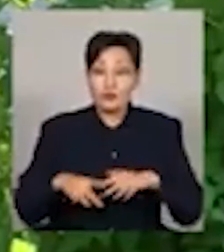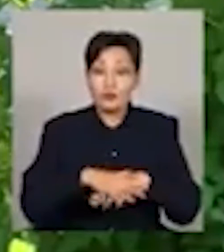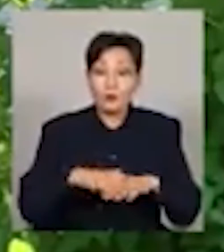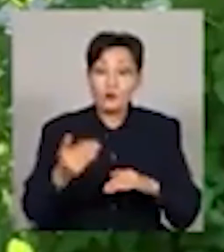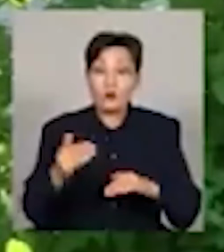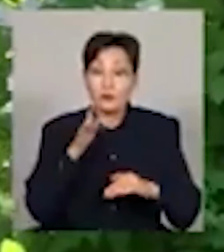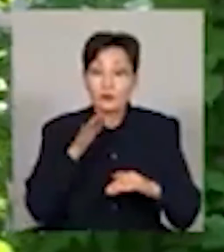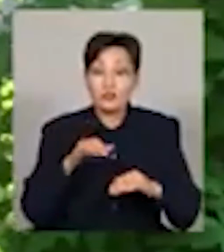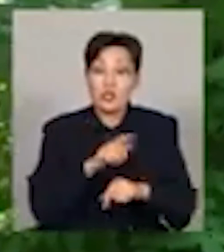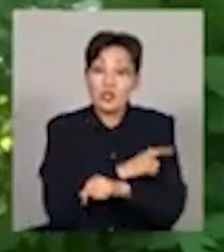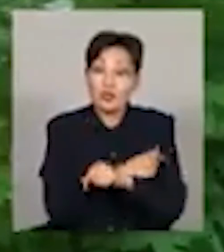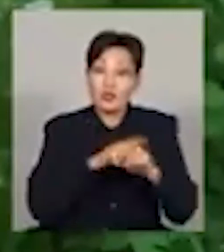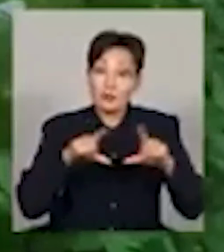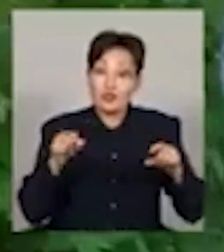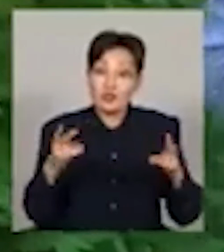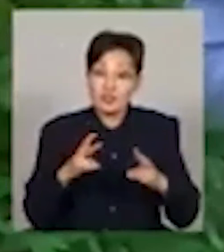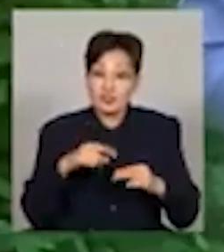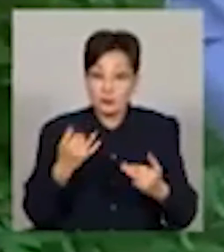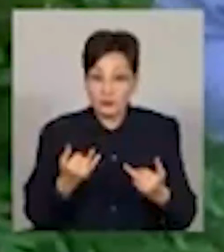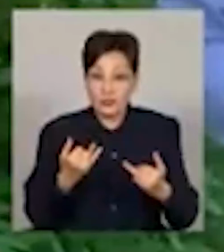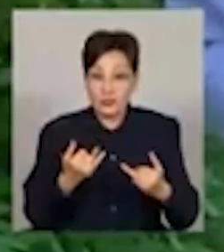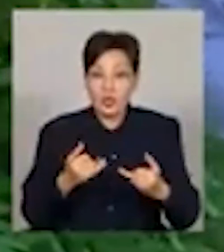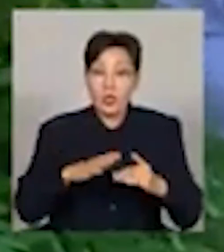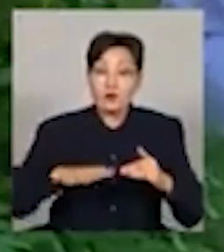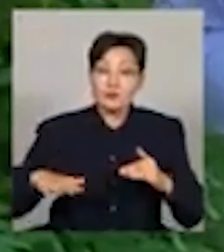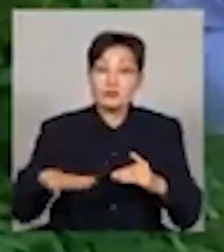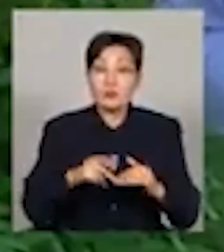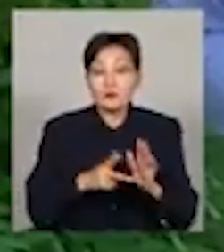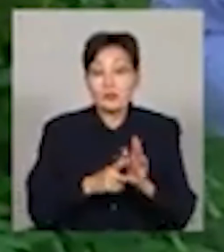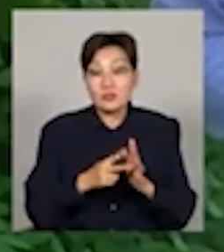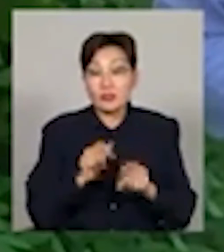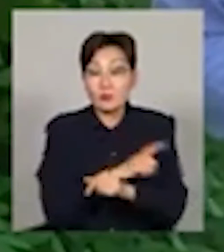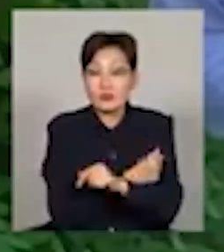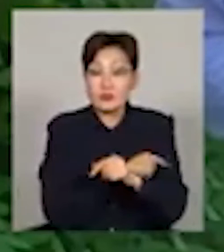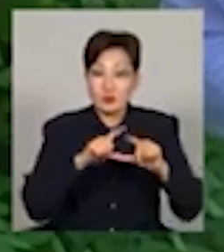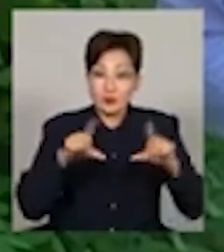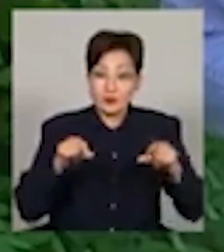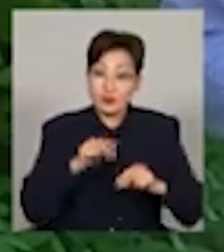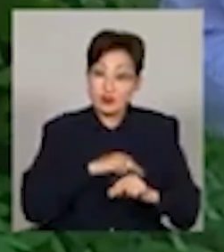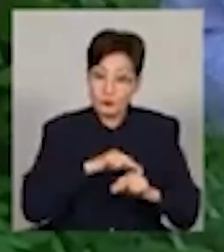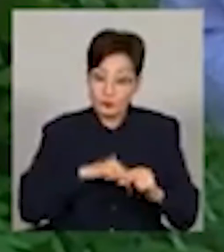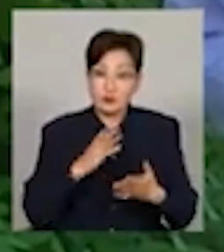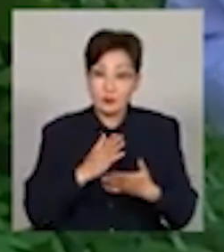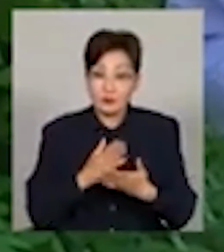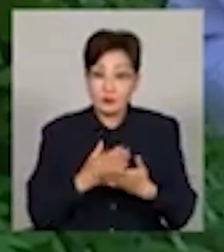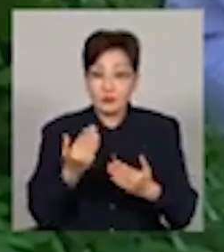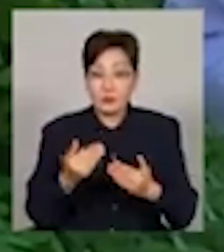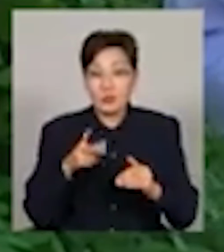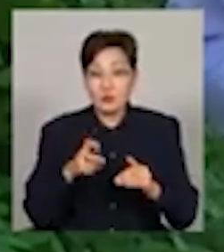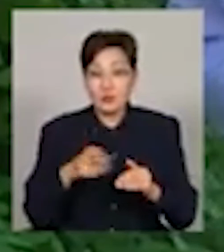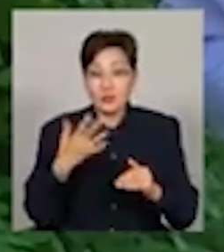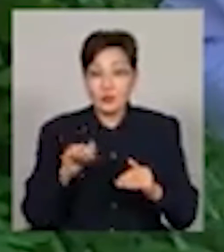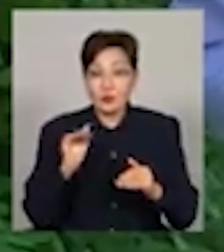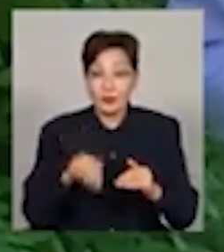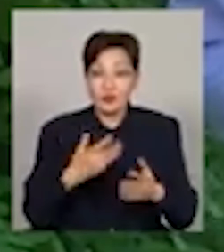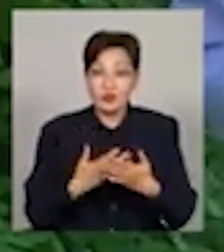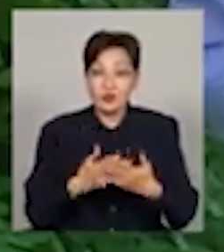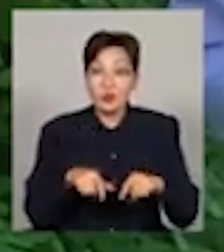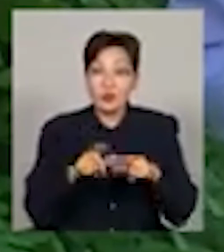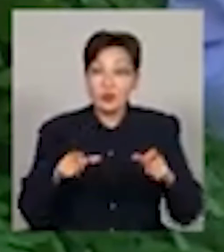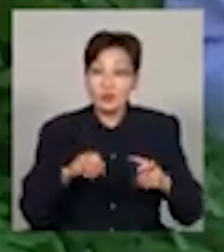кезде емхана керектігін айтқан. Қазір аймақта 8 медициналық мекеме жұмыс істеп тұр. Онда 250 мыңға жуық